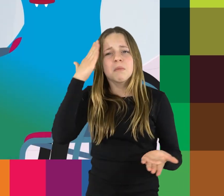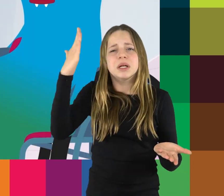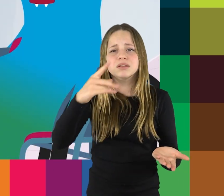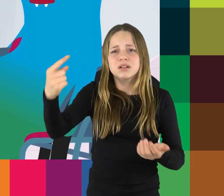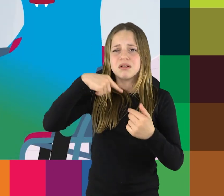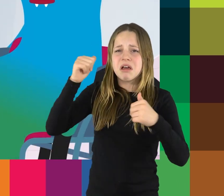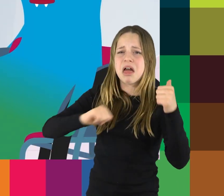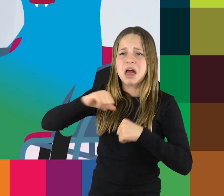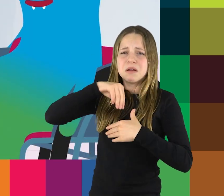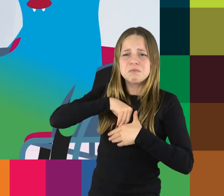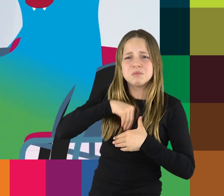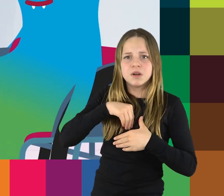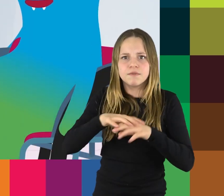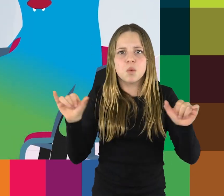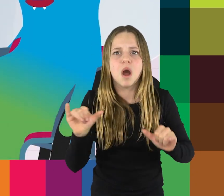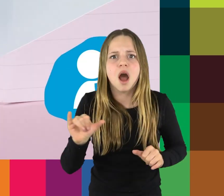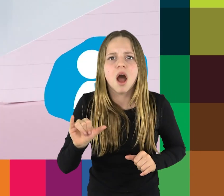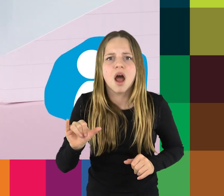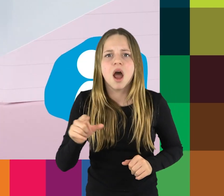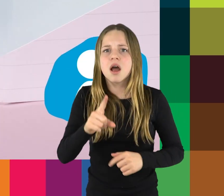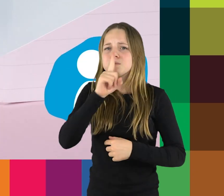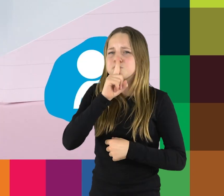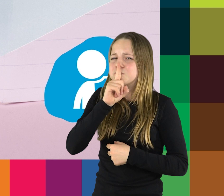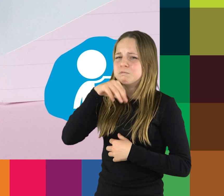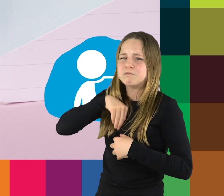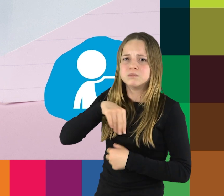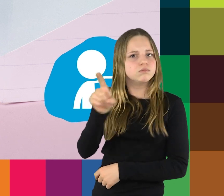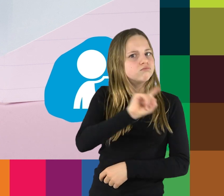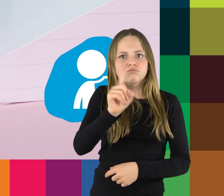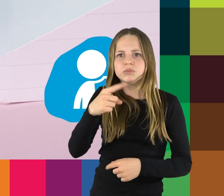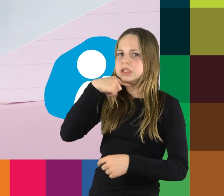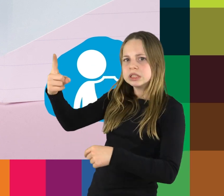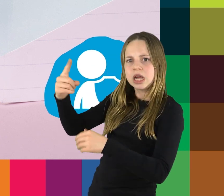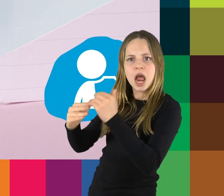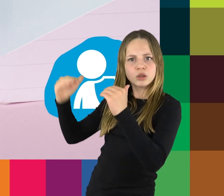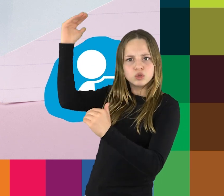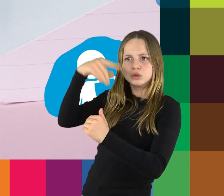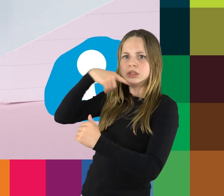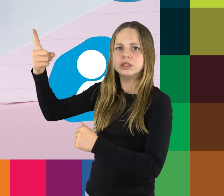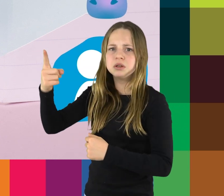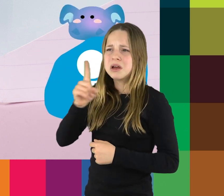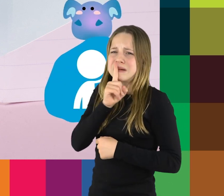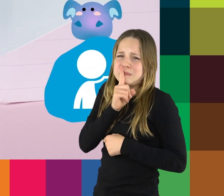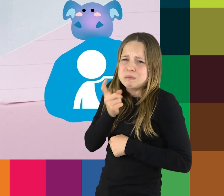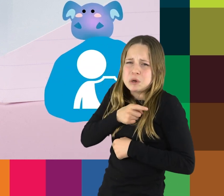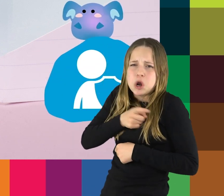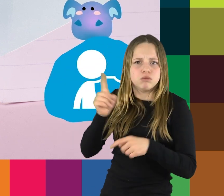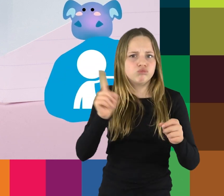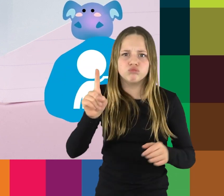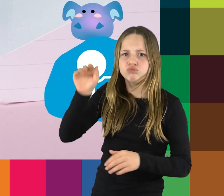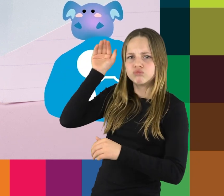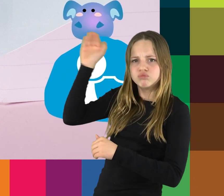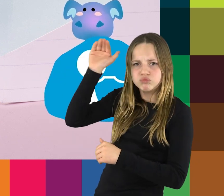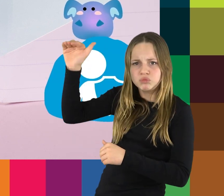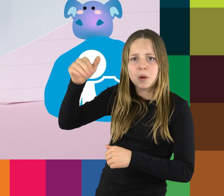peut faire si quelqu'un nous fait du mal? On doit le dire à un adulte qu'on aime et à qui on fait confiance. N'aie pas peur d'en parler à quelqu'un. J'en